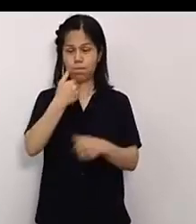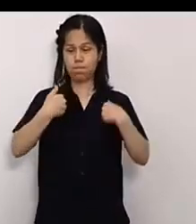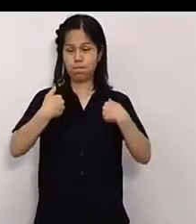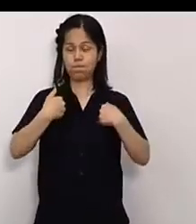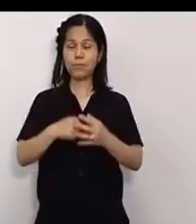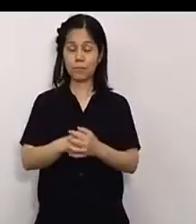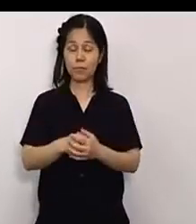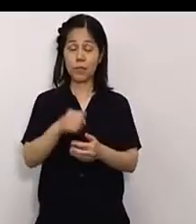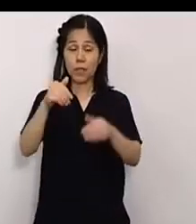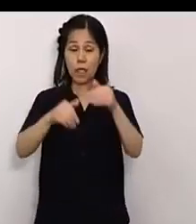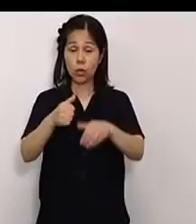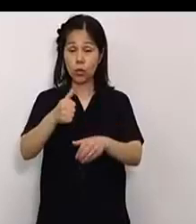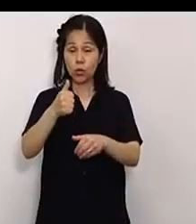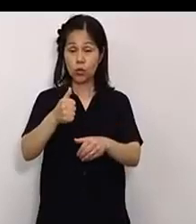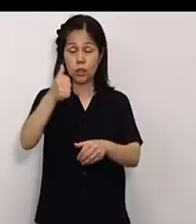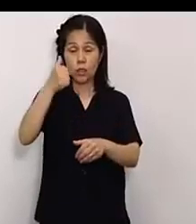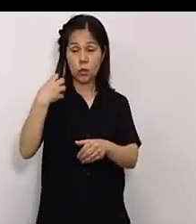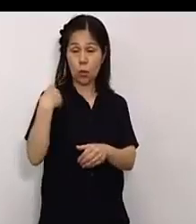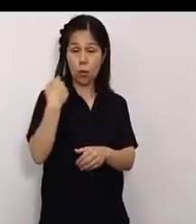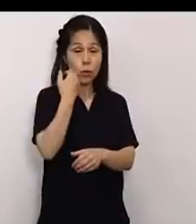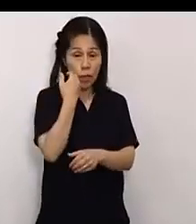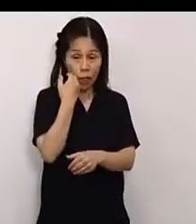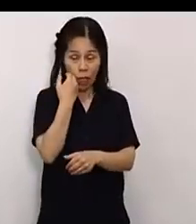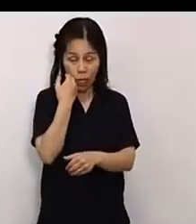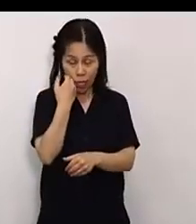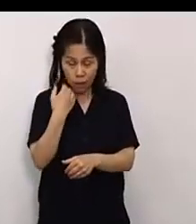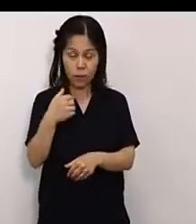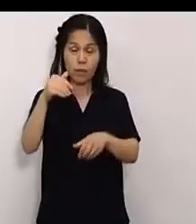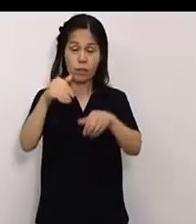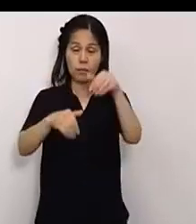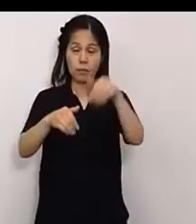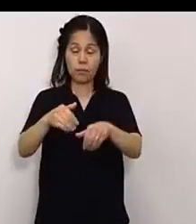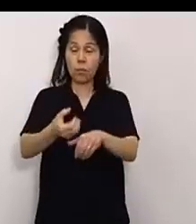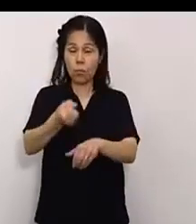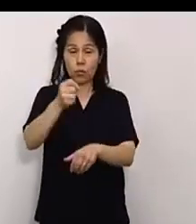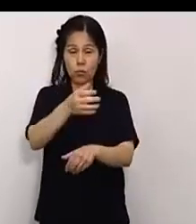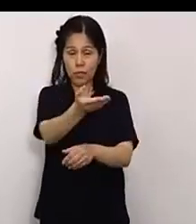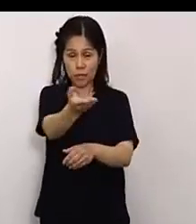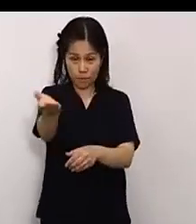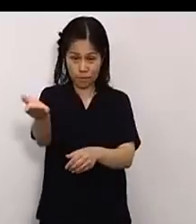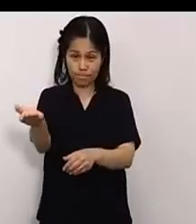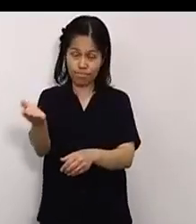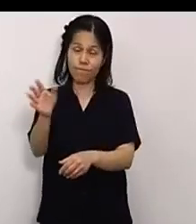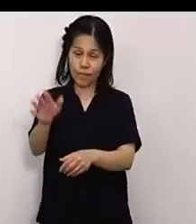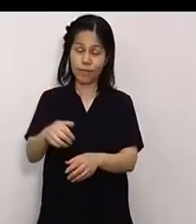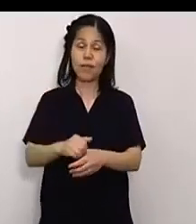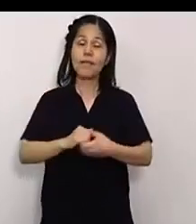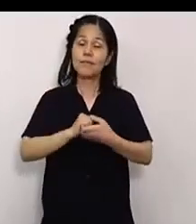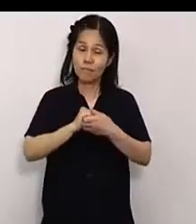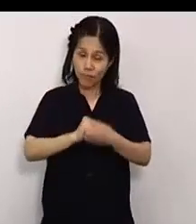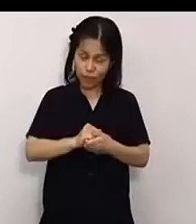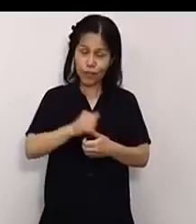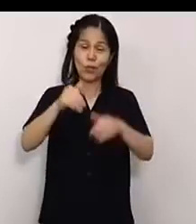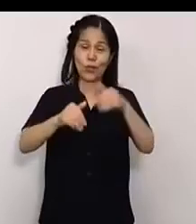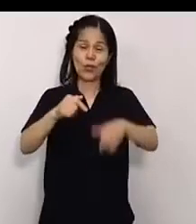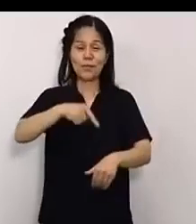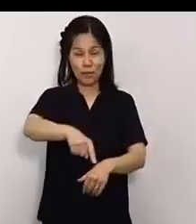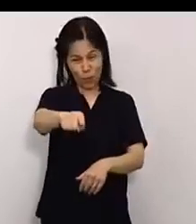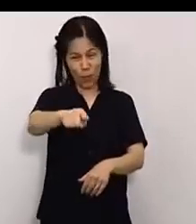選挙の主人公は候補者ではなくて有権者である皆さん方だと思います。ぜひ投票に行き